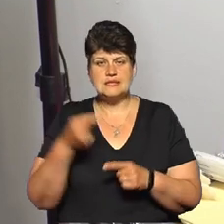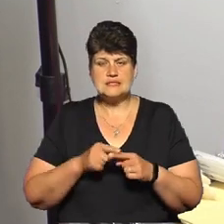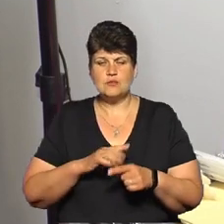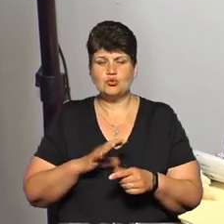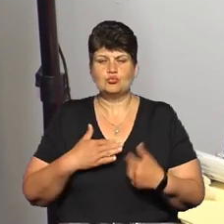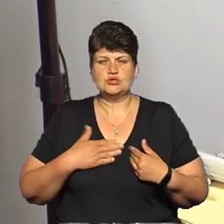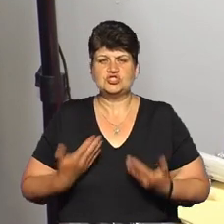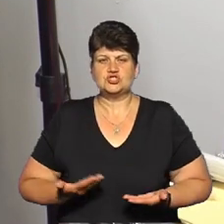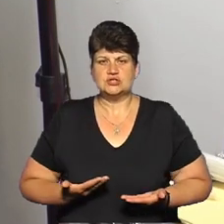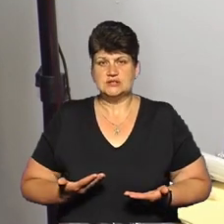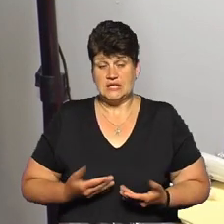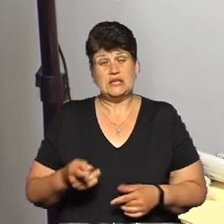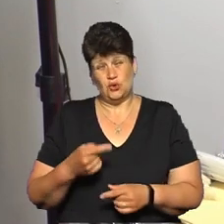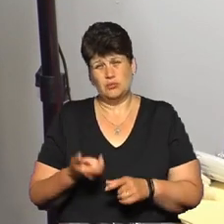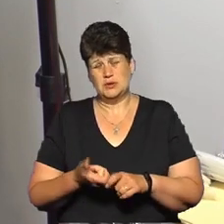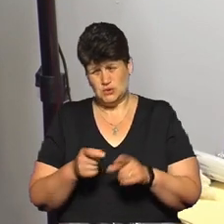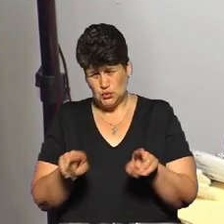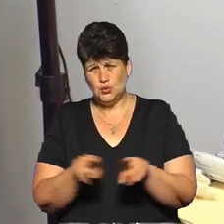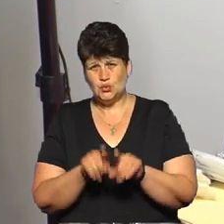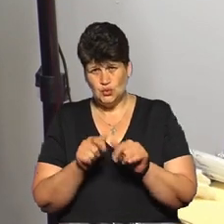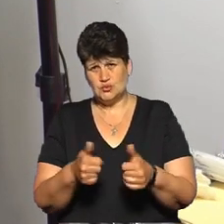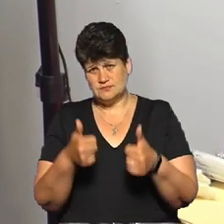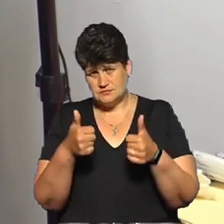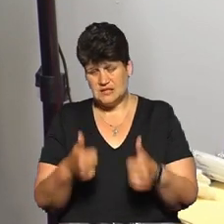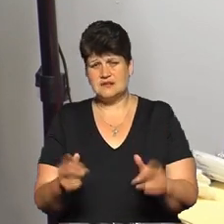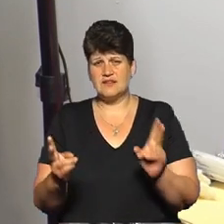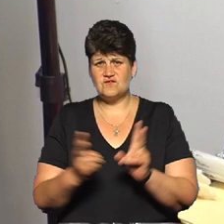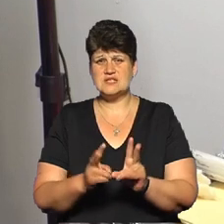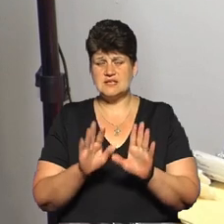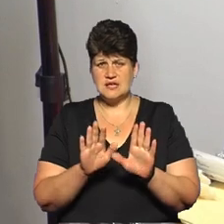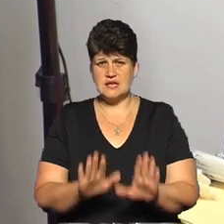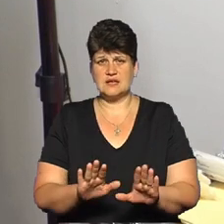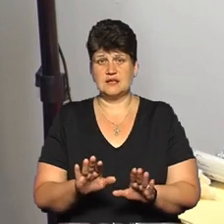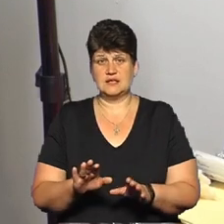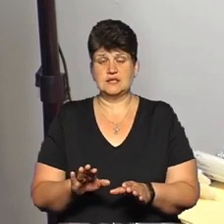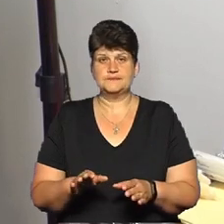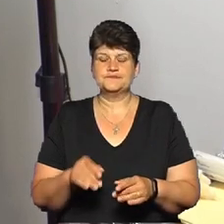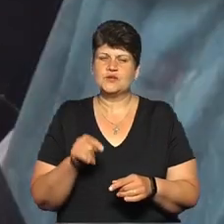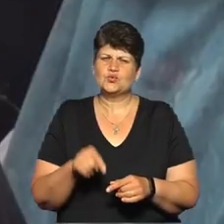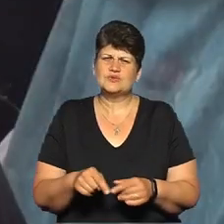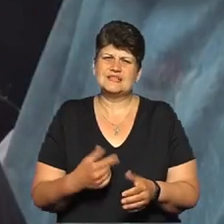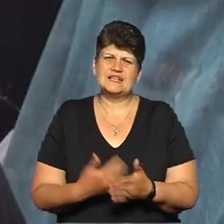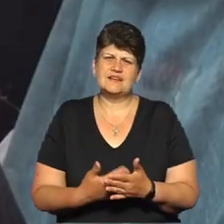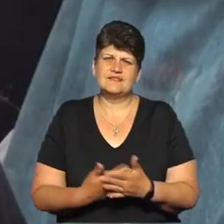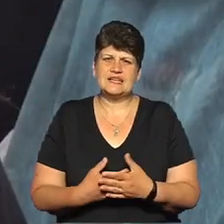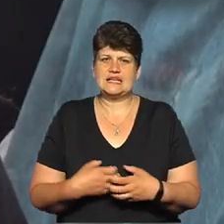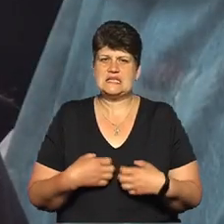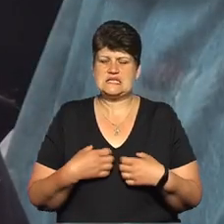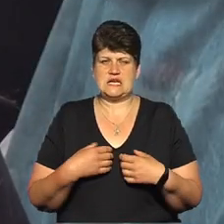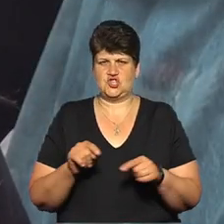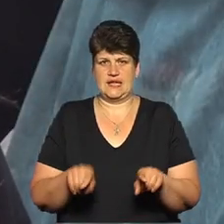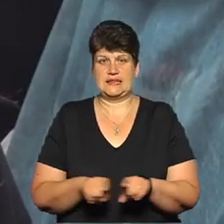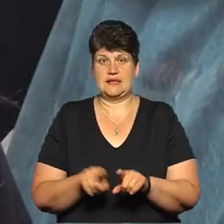Хоча Тернопіль теж дуже класно зустрічав, і тут не так, мабуть, страшно. Там все